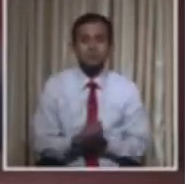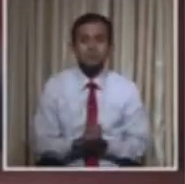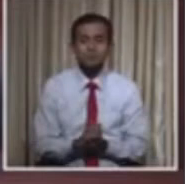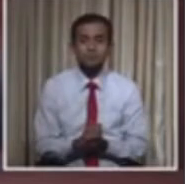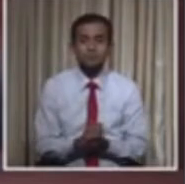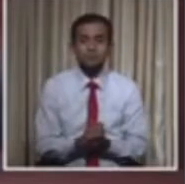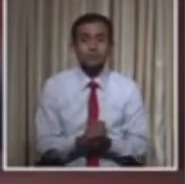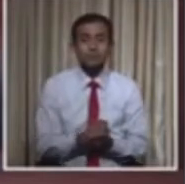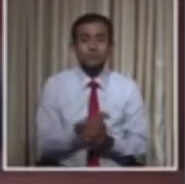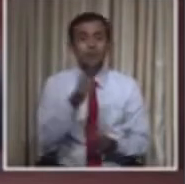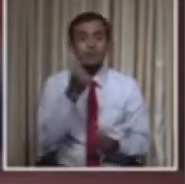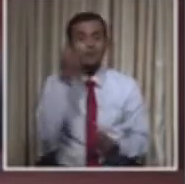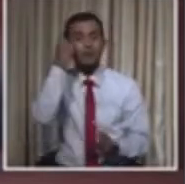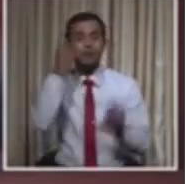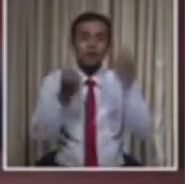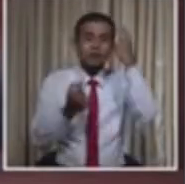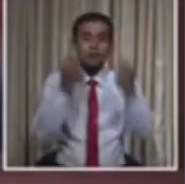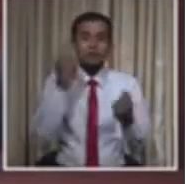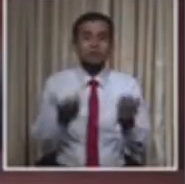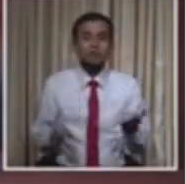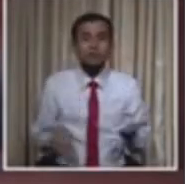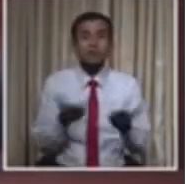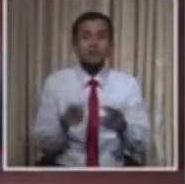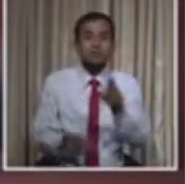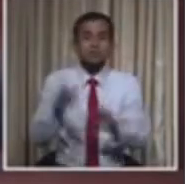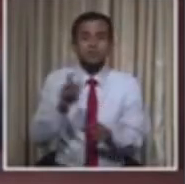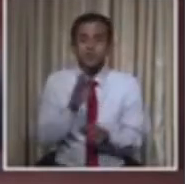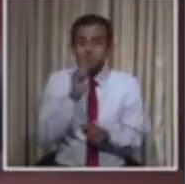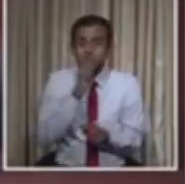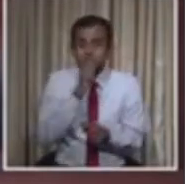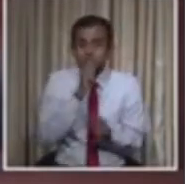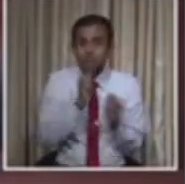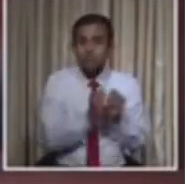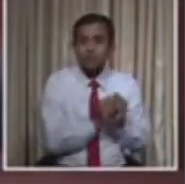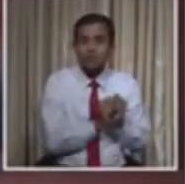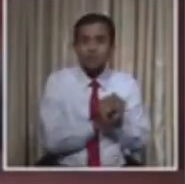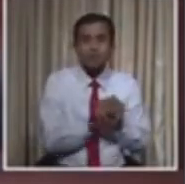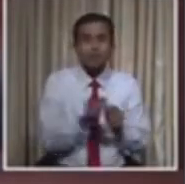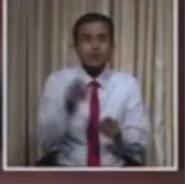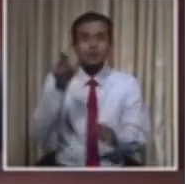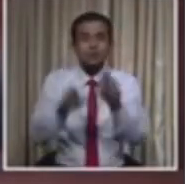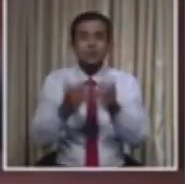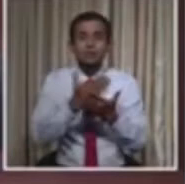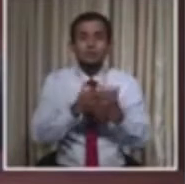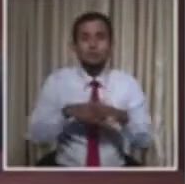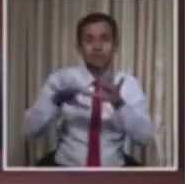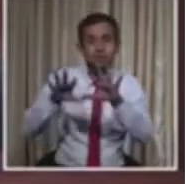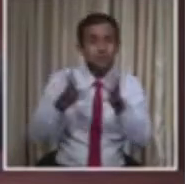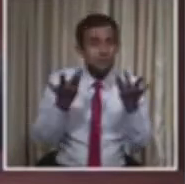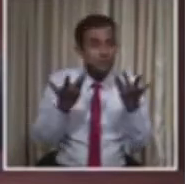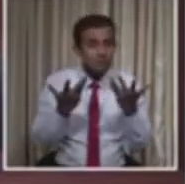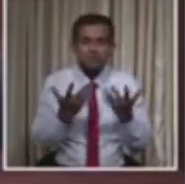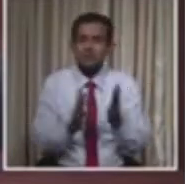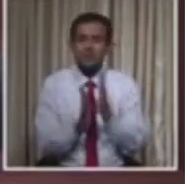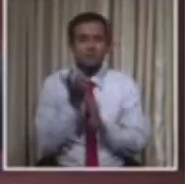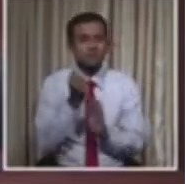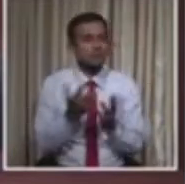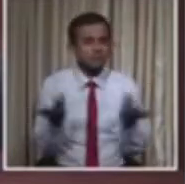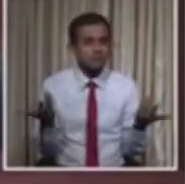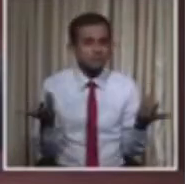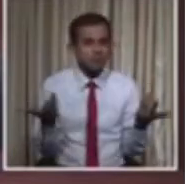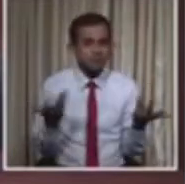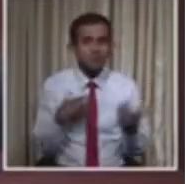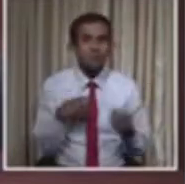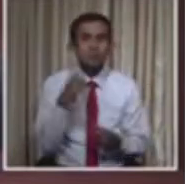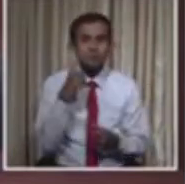එනිසා උට හිත හිතු දේ කරන්නත් ජනතාවට සංගවා වැඩ කරන්නත් ජනතාවට කරුණු ඉදිරිපත් නොකර සිටින්නත් අයිතියක් නැහැ කියන එක තමයි අපේ